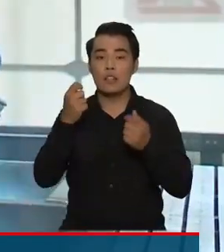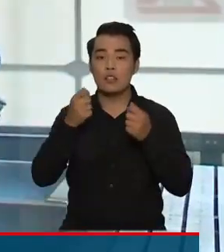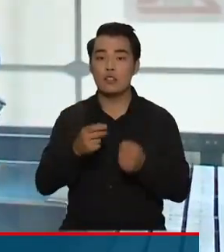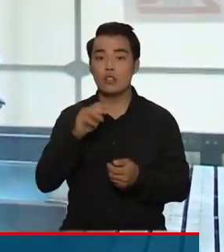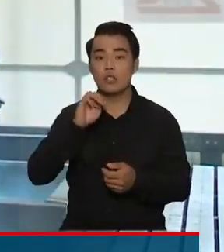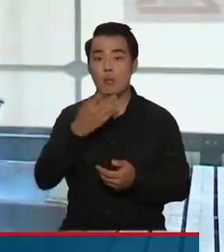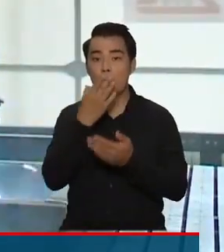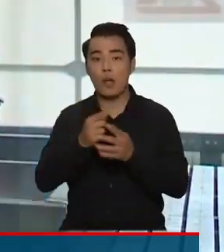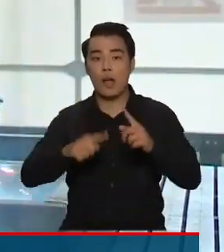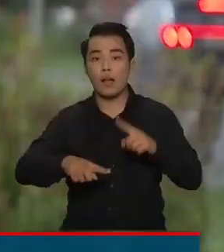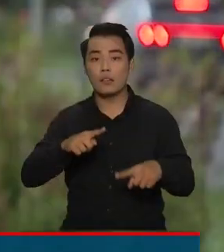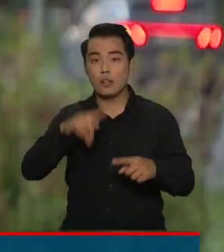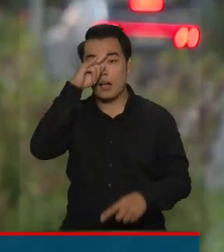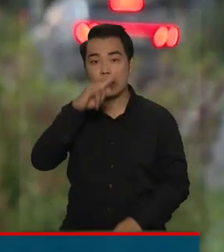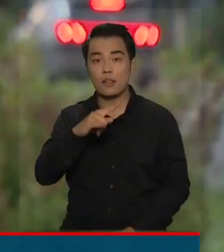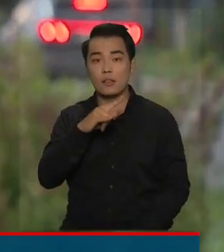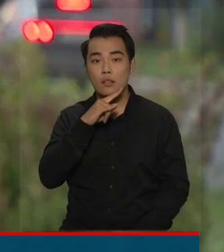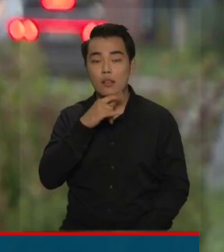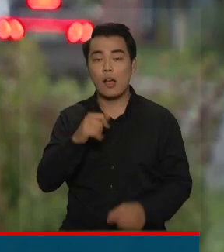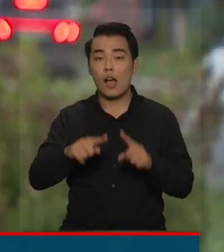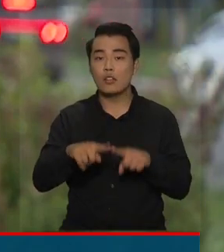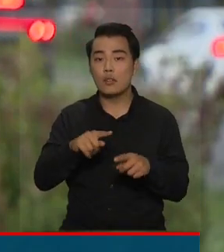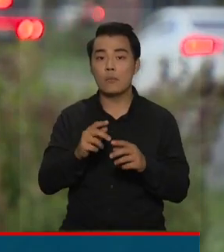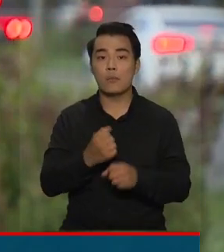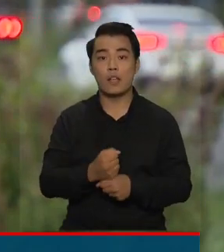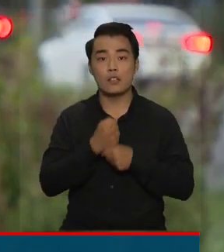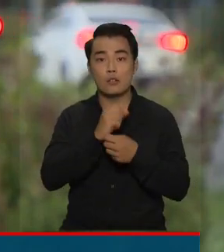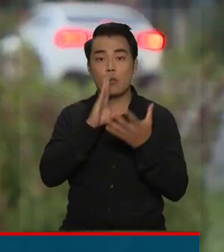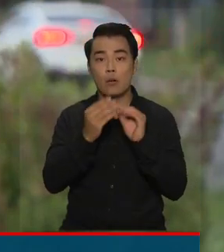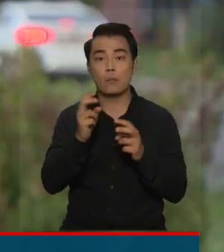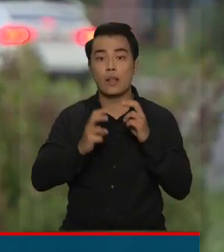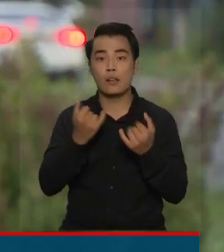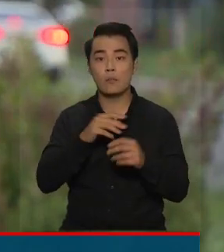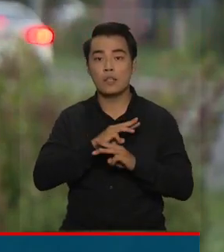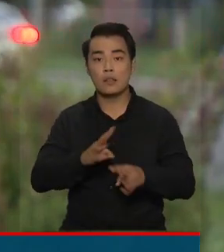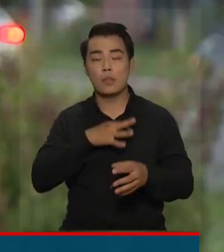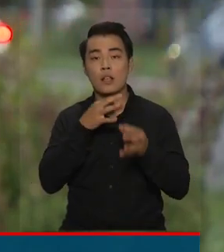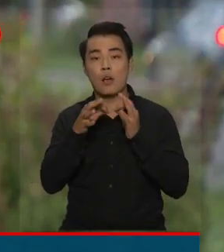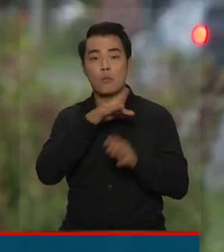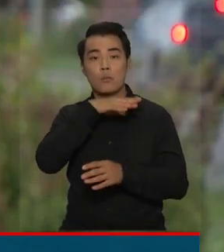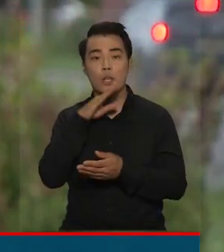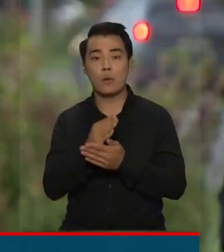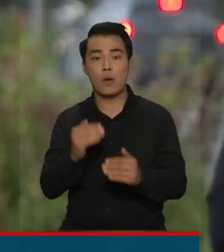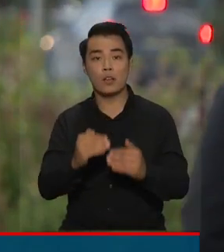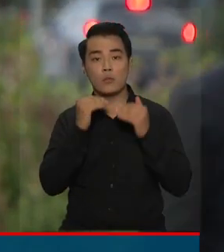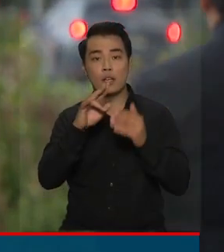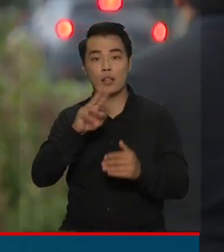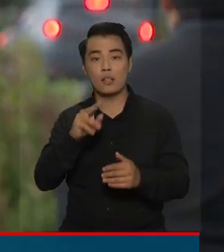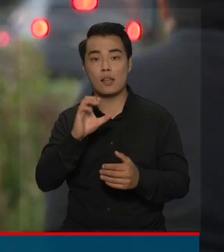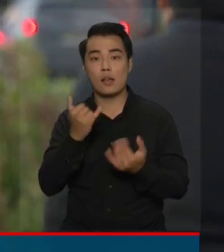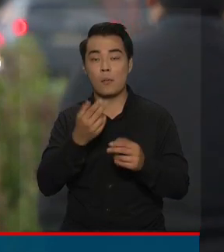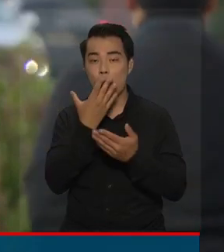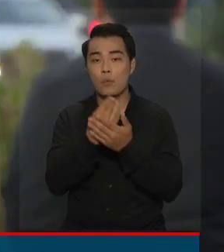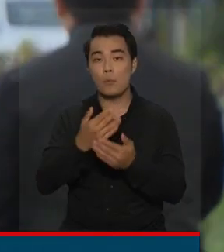тех, что made in Казахстан. О поддержке отечественных производителей сегодня министры говорили много, а вот как скажется повышение НДС на